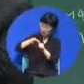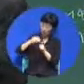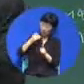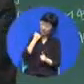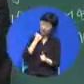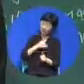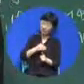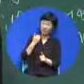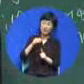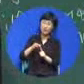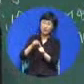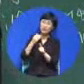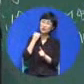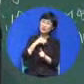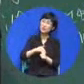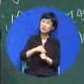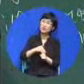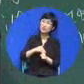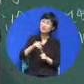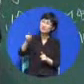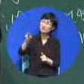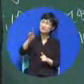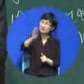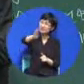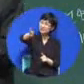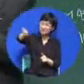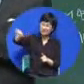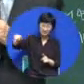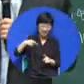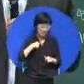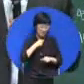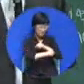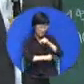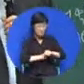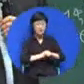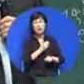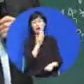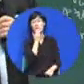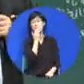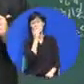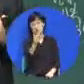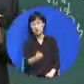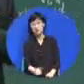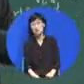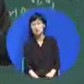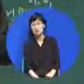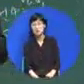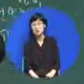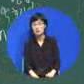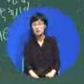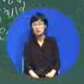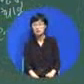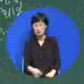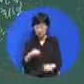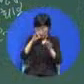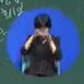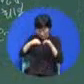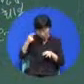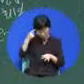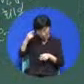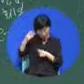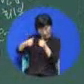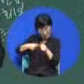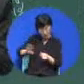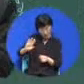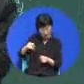계시면 이러면 안 돼요. And if you think for yourself that you cannot receive salvation, then there's no need for you to change. 마귀 백성